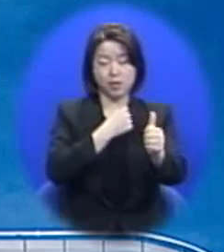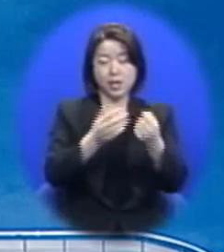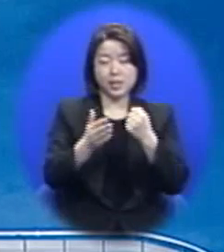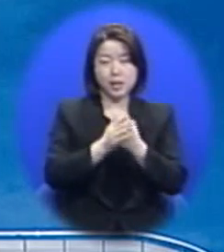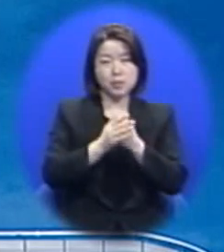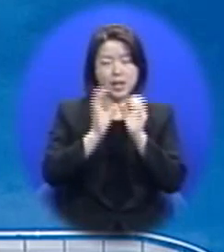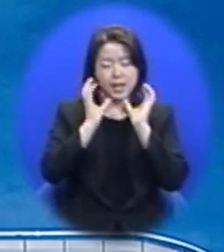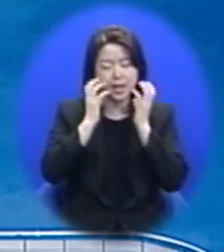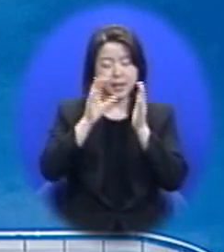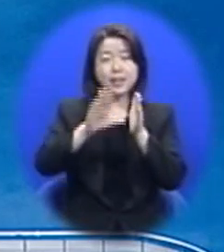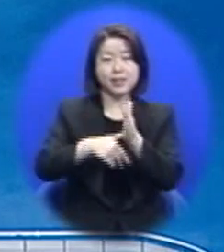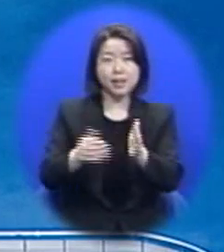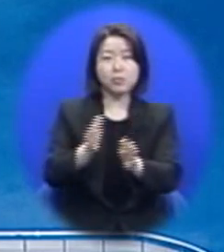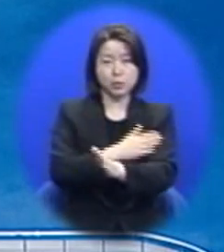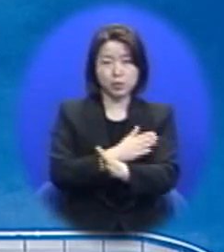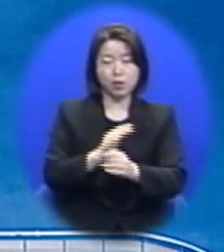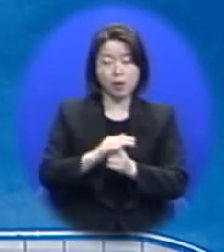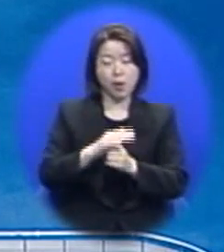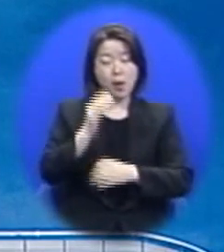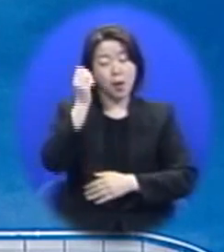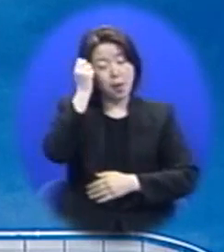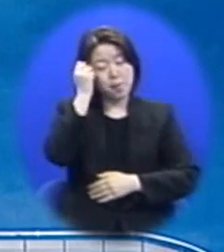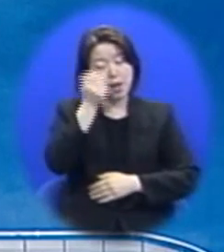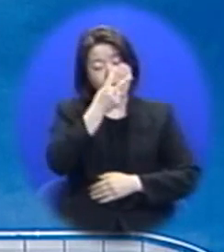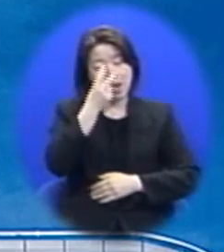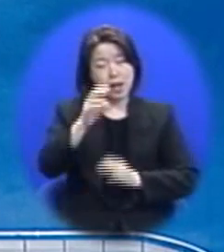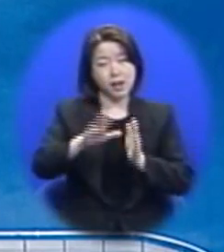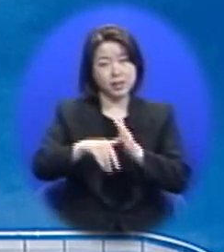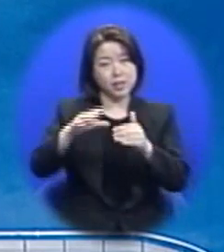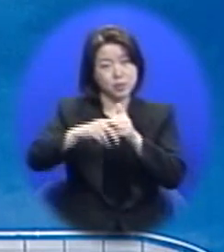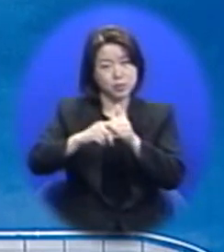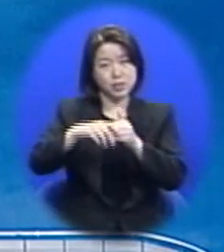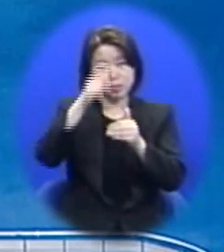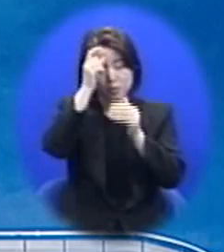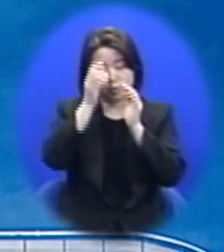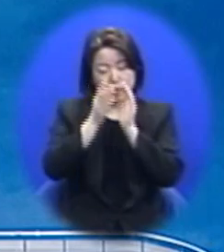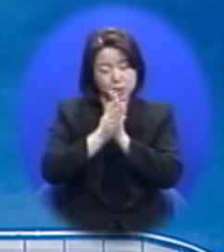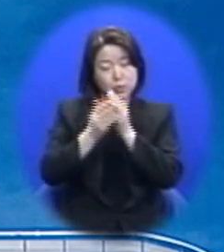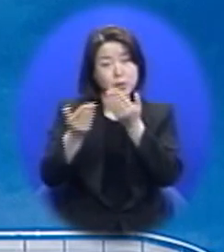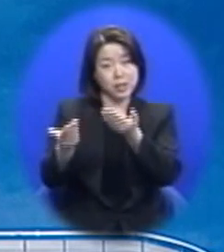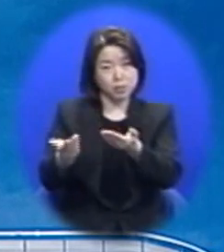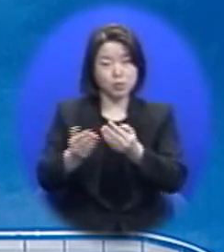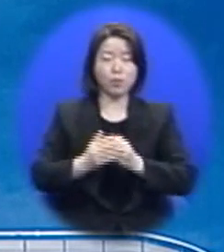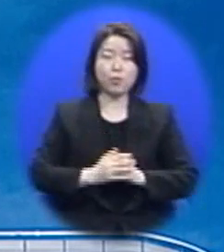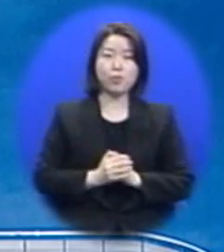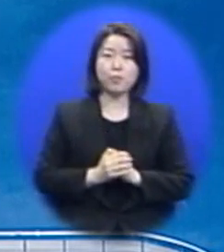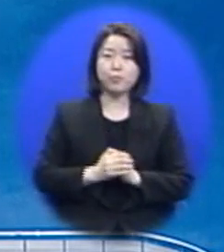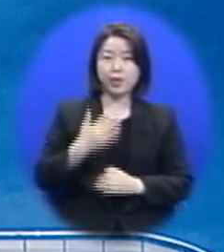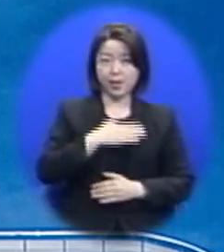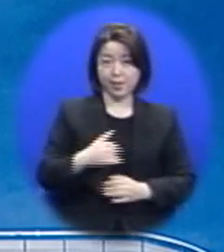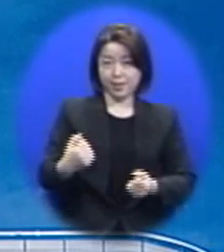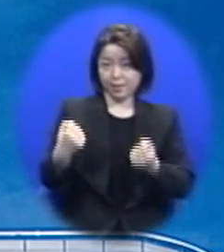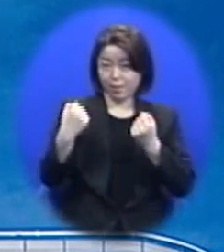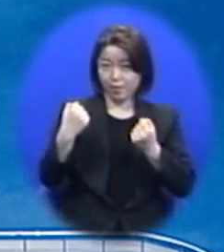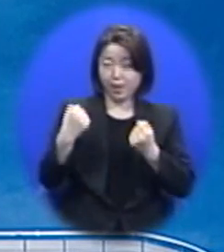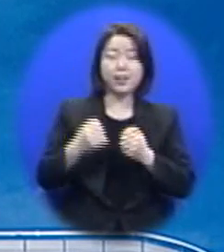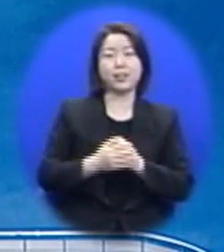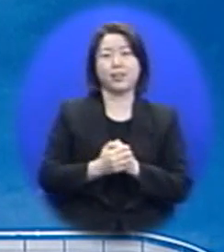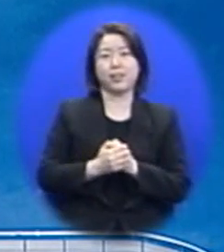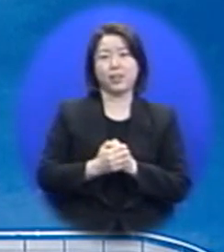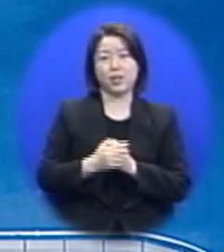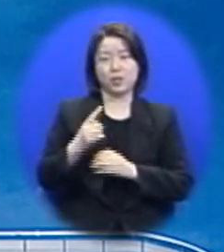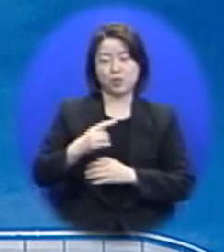아기 때부터 밤에 재울 때꼭 손을 잡고 기도를 해 주었습니다. 건강하게,